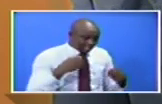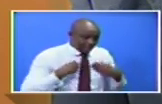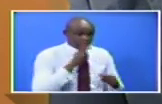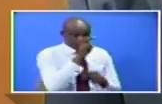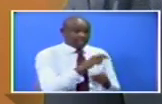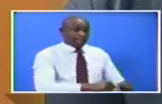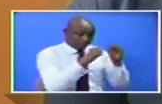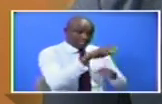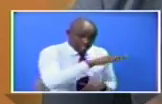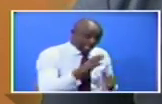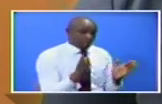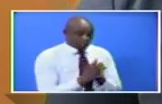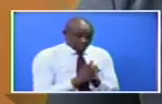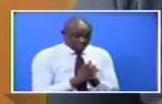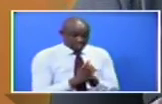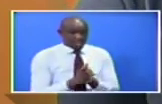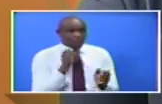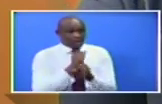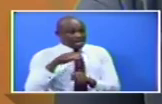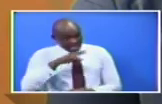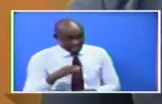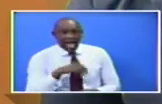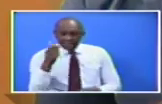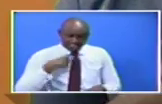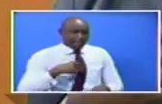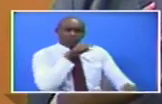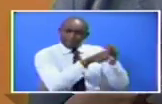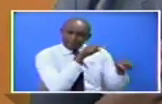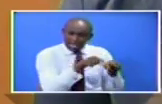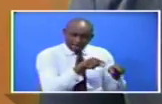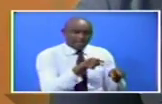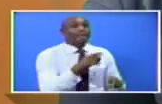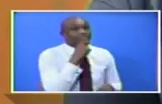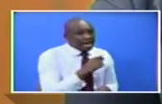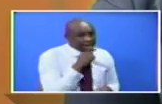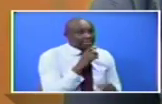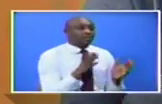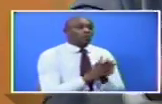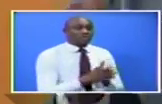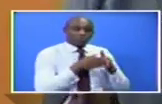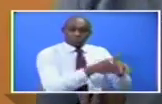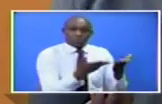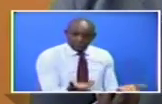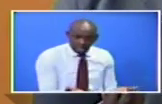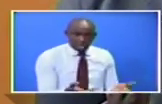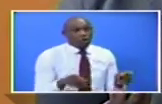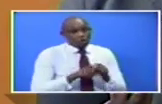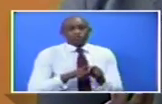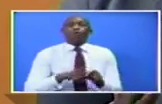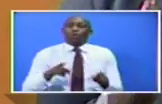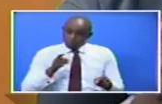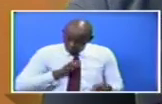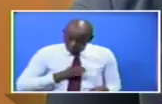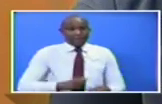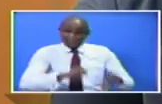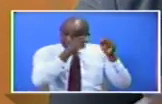zote mbili. Kwa sababu mara nyingi tunalaumu yule mwajiri, tunamlaumu yule mwanamume kwa kumdhulumu mwanamke. Tunaangalia upande wa mwanamke pia. Kwa